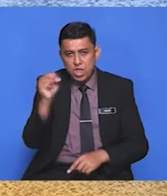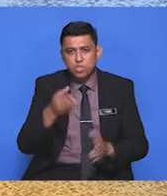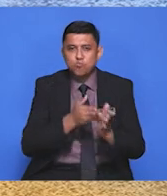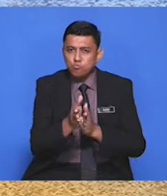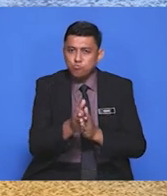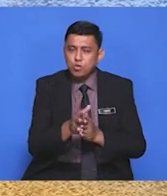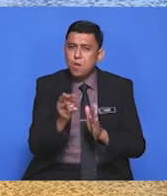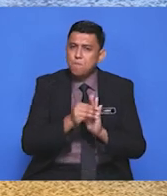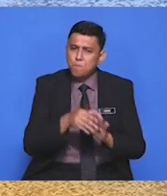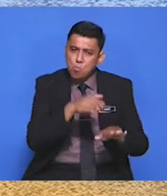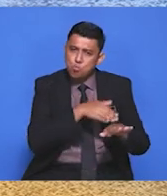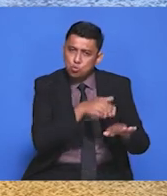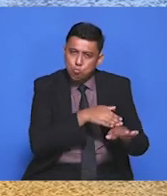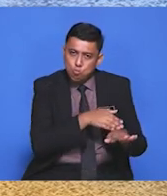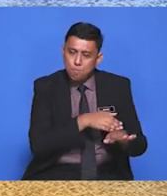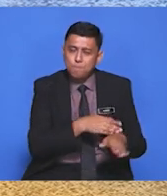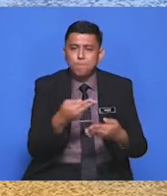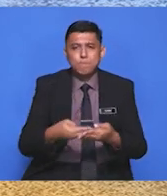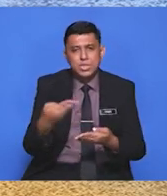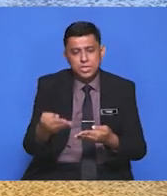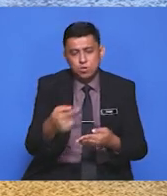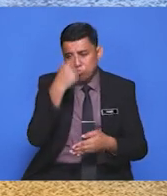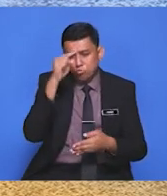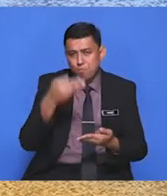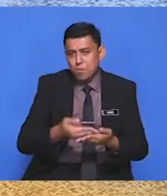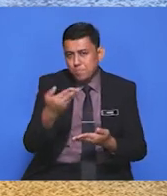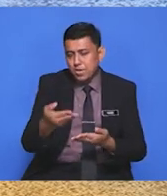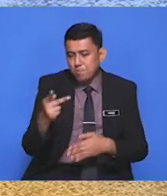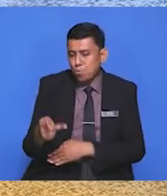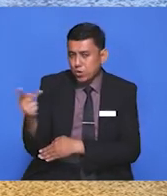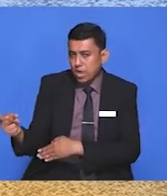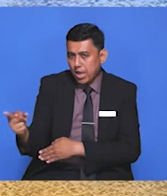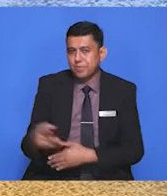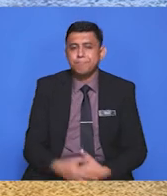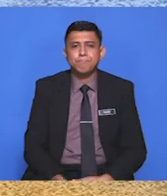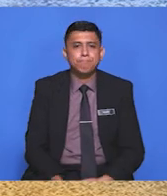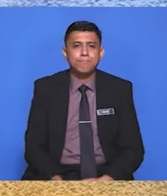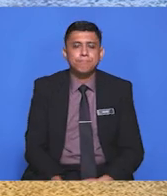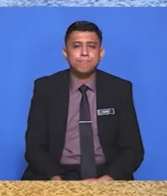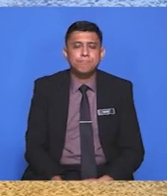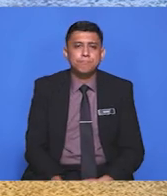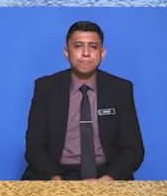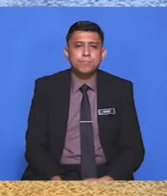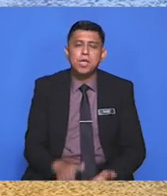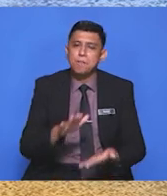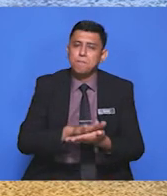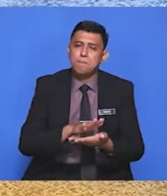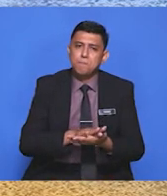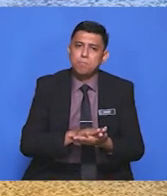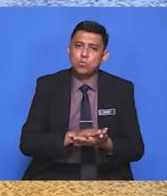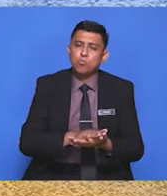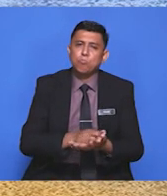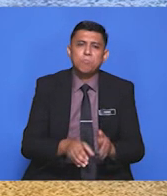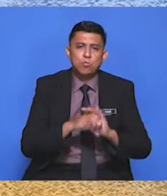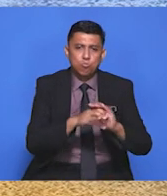seterusnya memujuk bakal pembeli tadi untuk membeli produk yang mereka tawarkan. Sebagai contoh, di